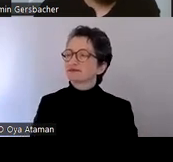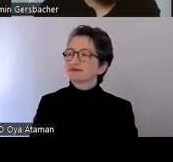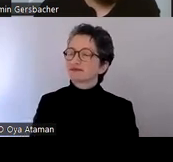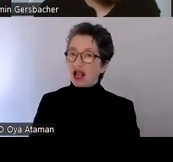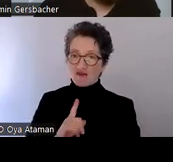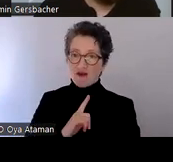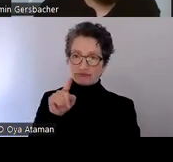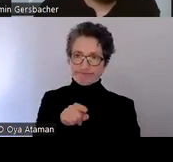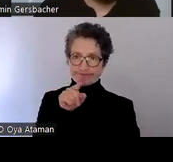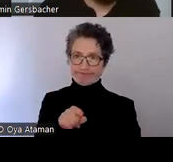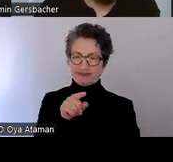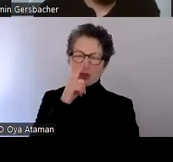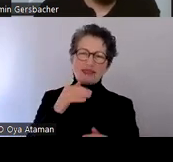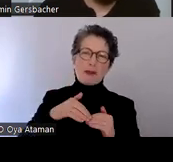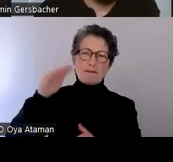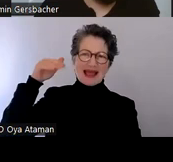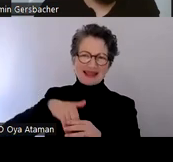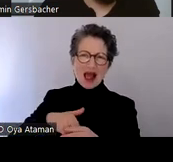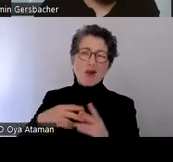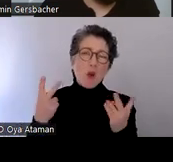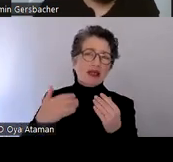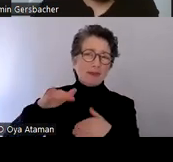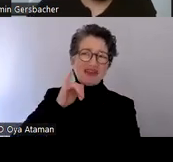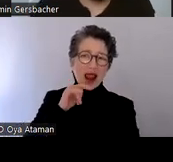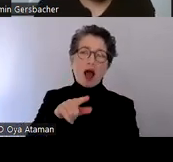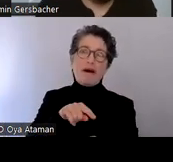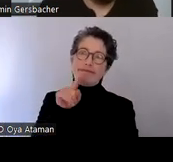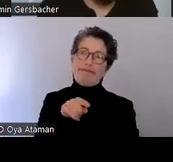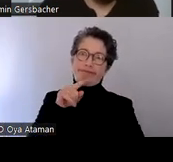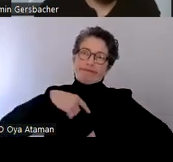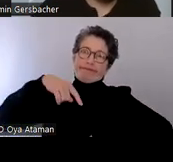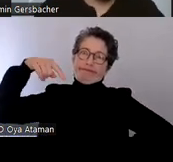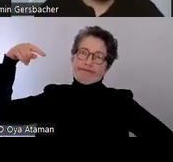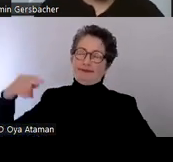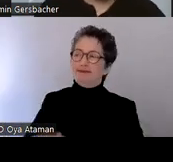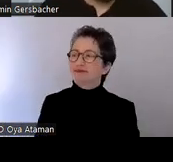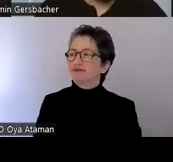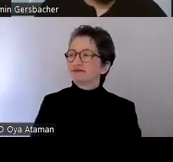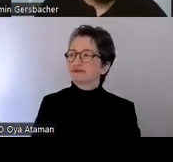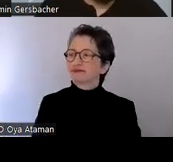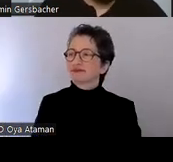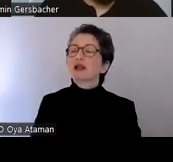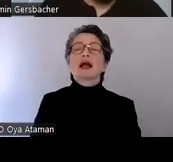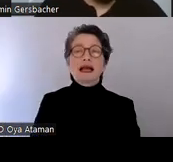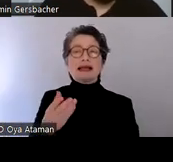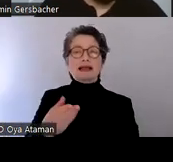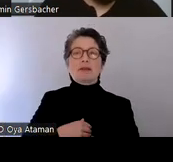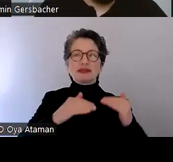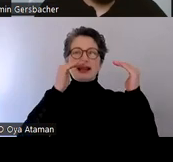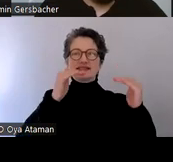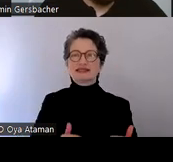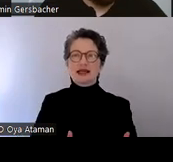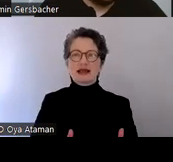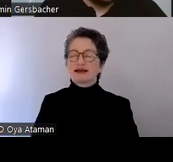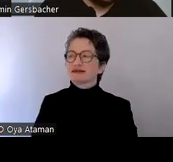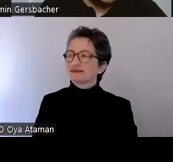Sag ich mal, je mehr Inhalte oder je mehr Fehler da vorhanden sind, umso länger braucht er dann, um das Ganze aufzulisten. Genau. Und dann haben wir